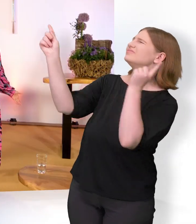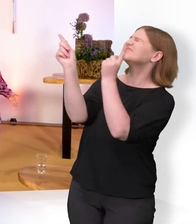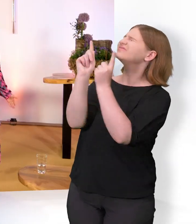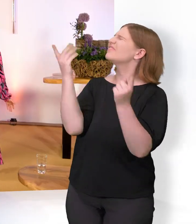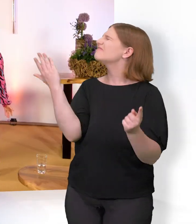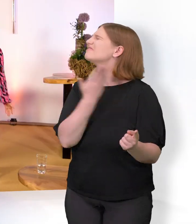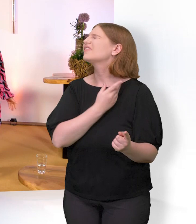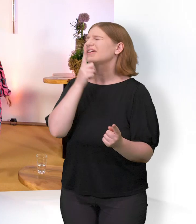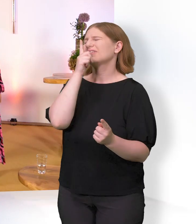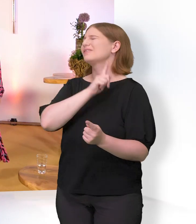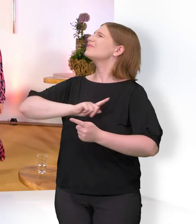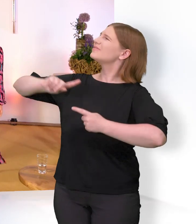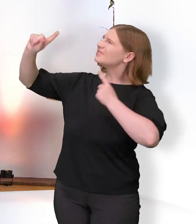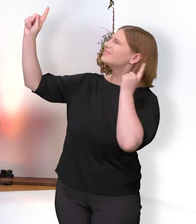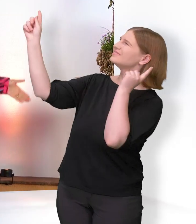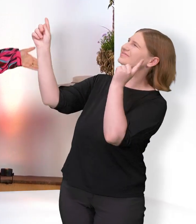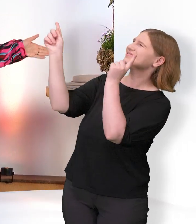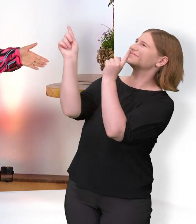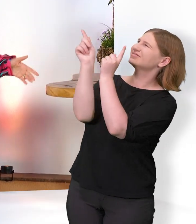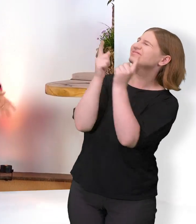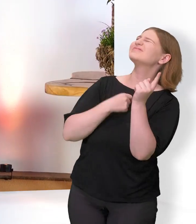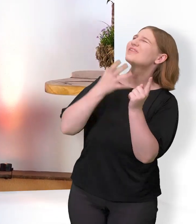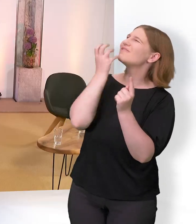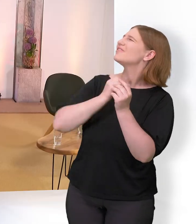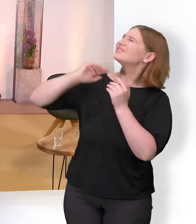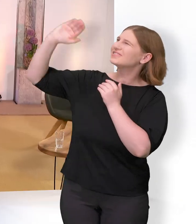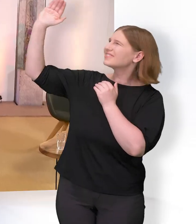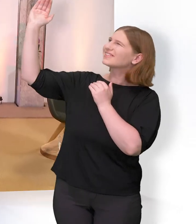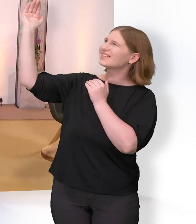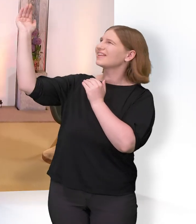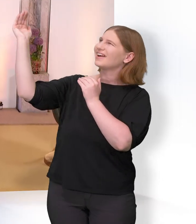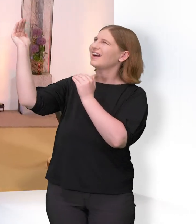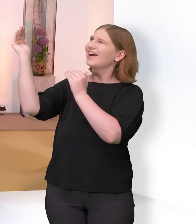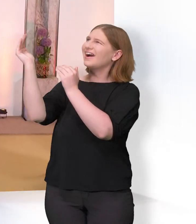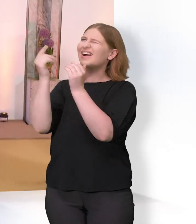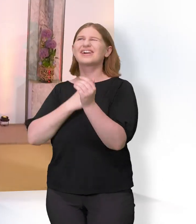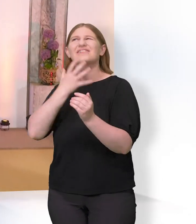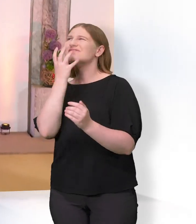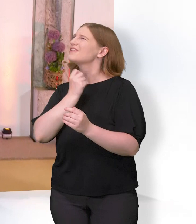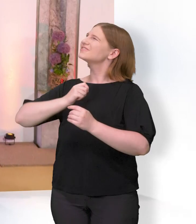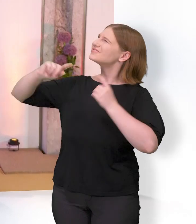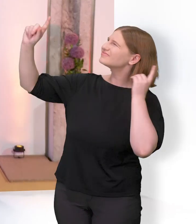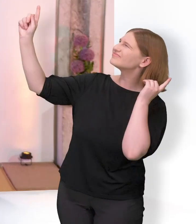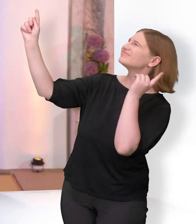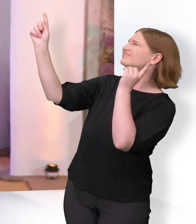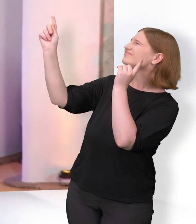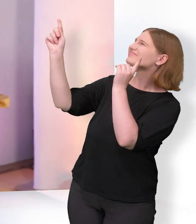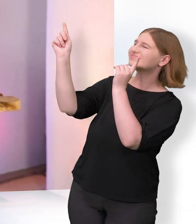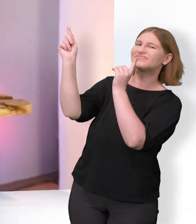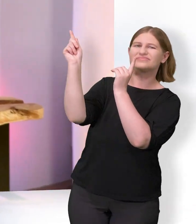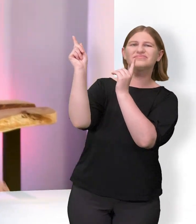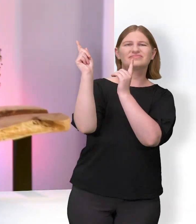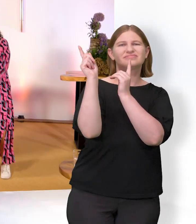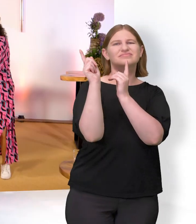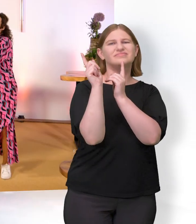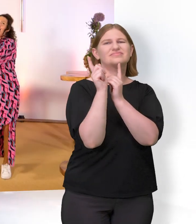doch nur zu dir, zu dir, zu dir. Will doch nur zu dir, zu dir, zu